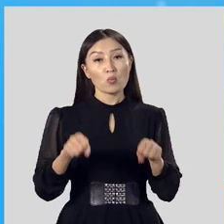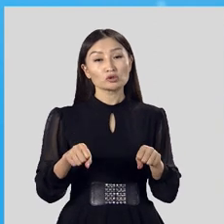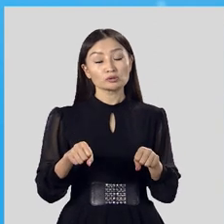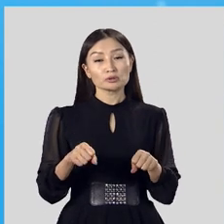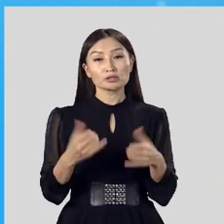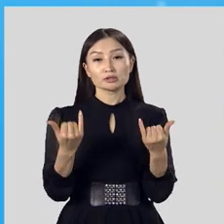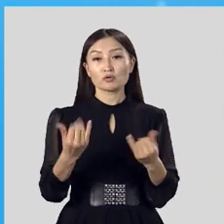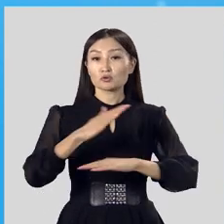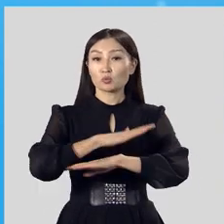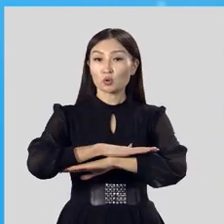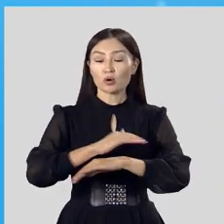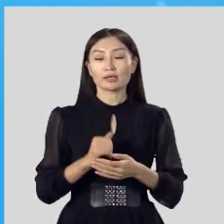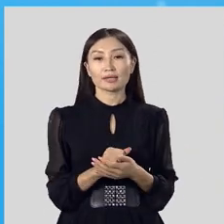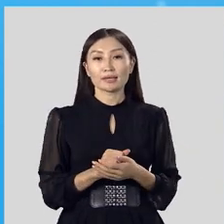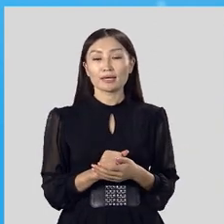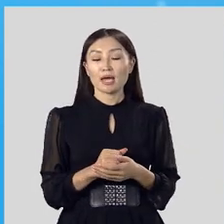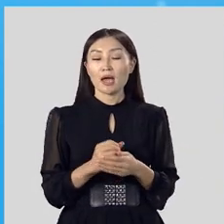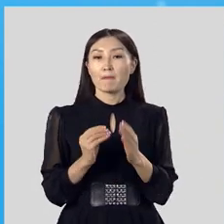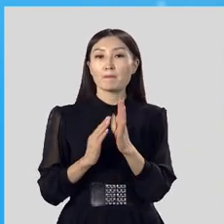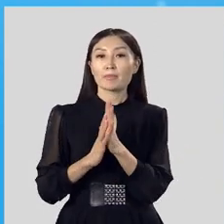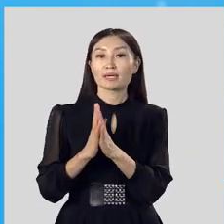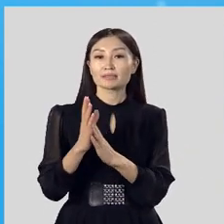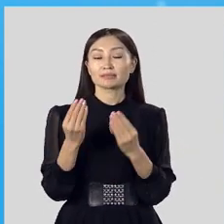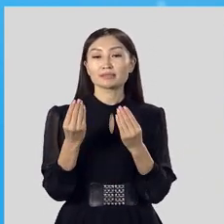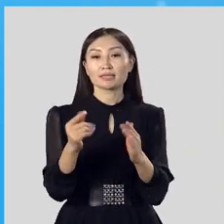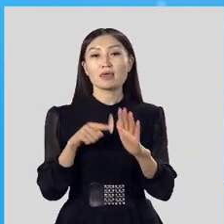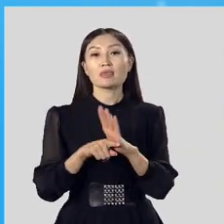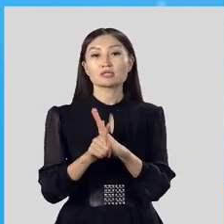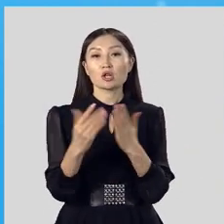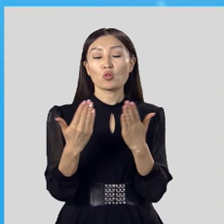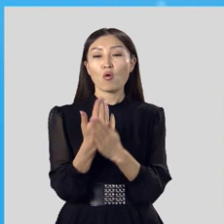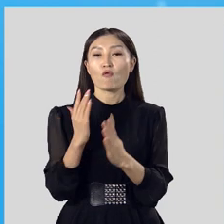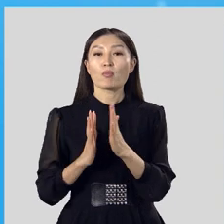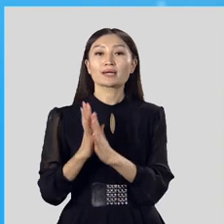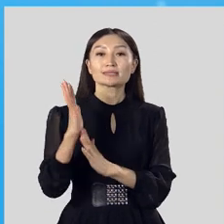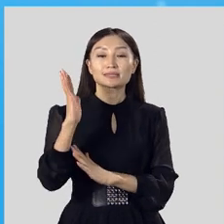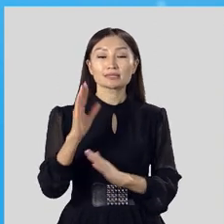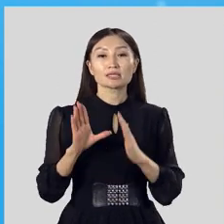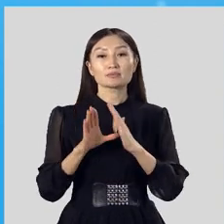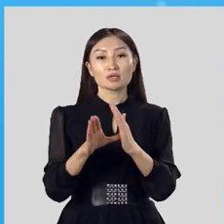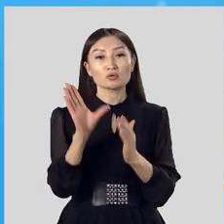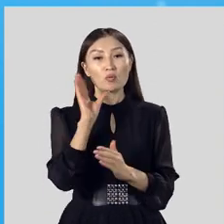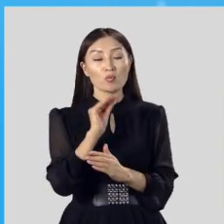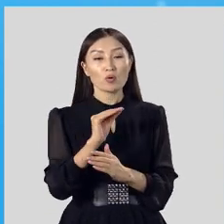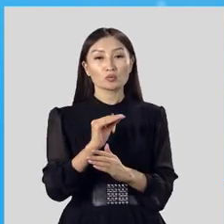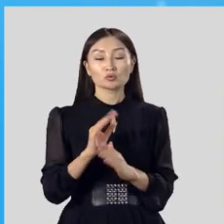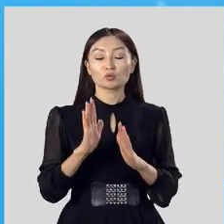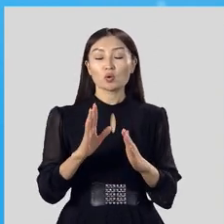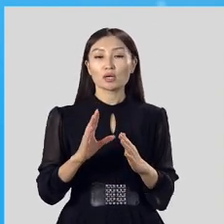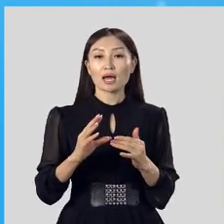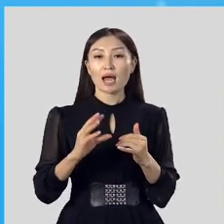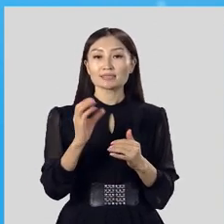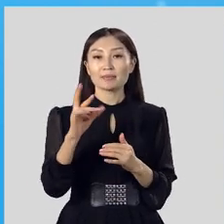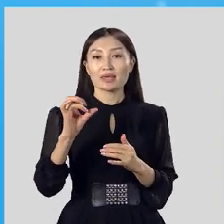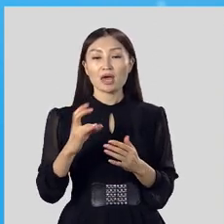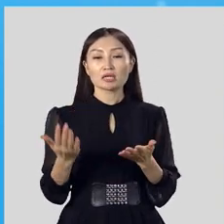на сегодняшнем уроке? Прорасти и дать начало новому растению способны только семена с живым